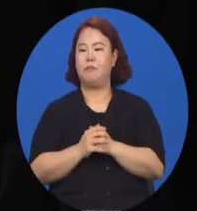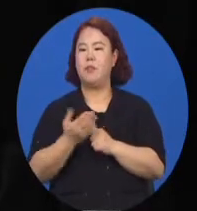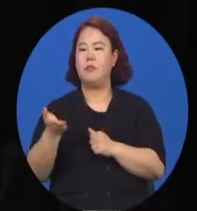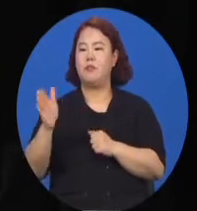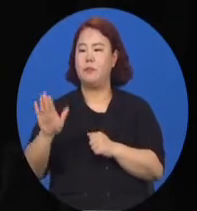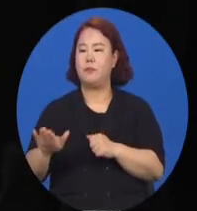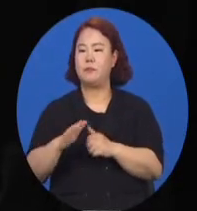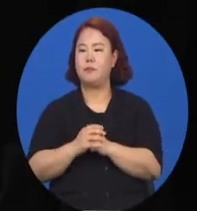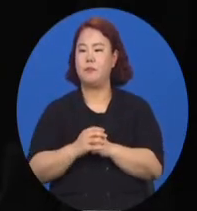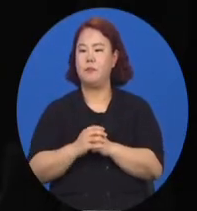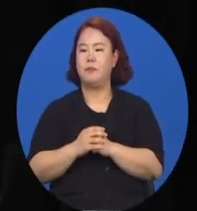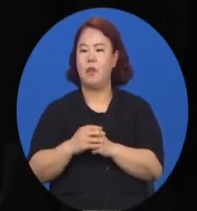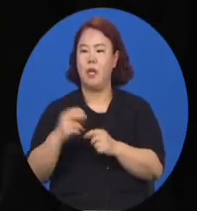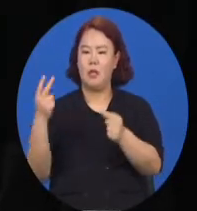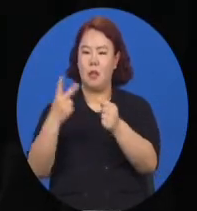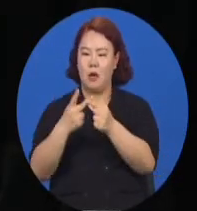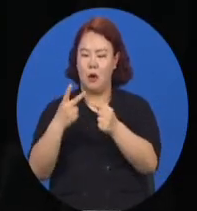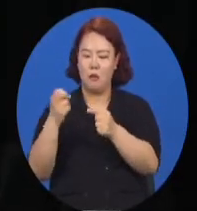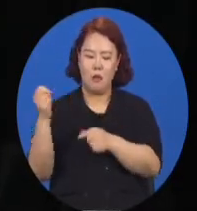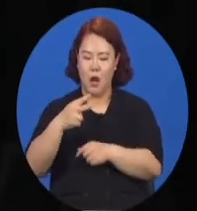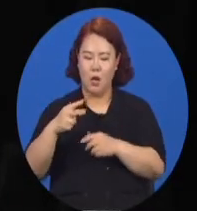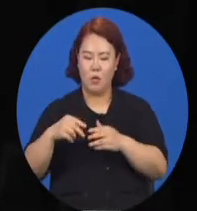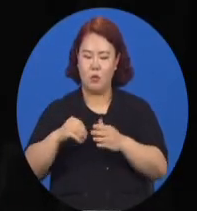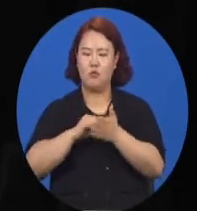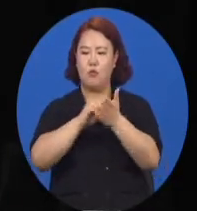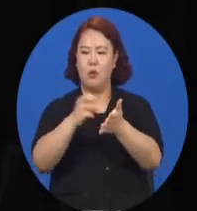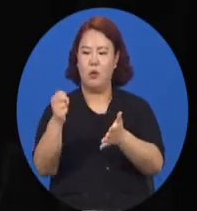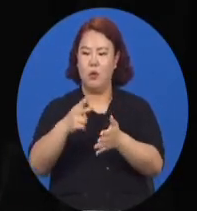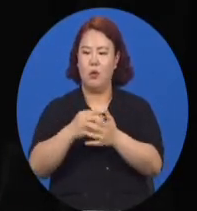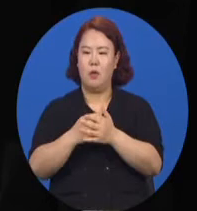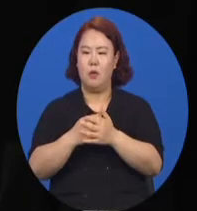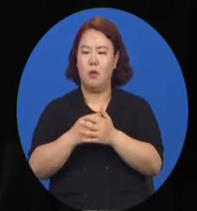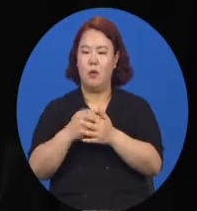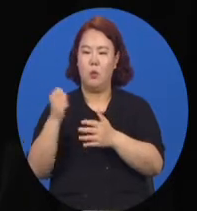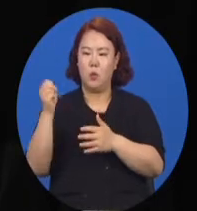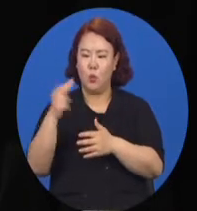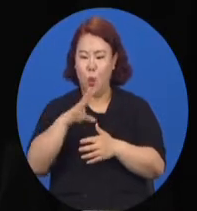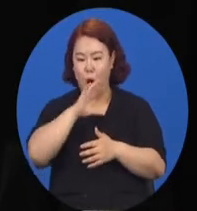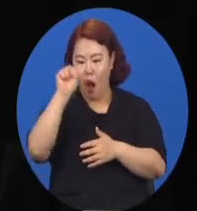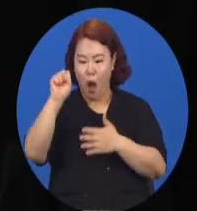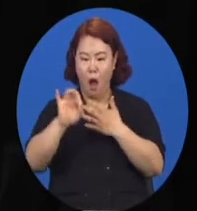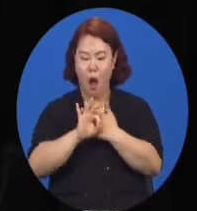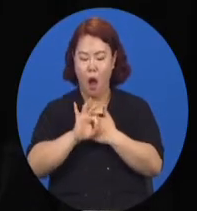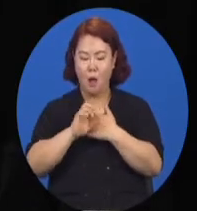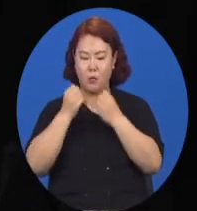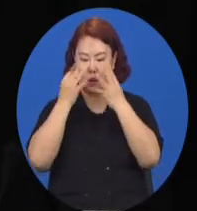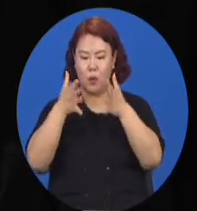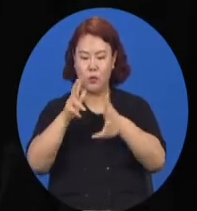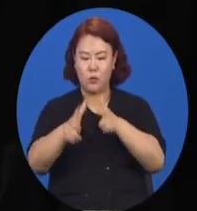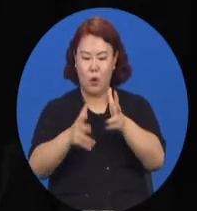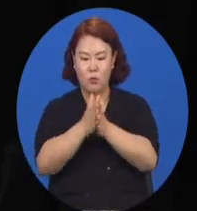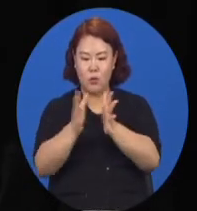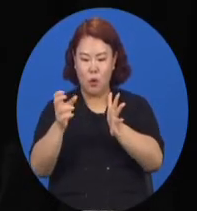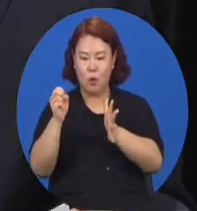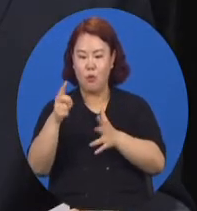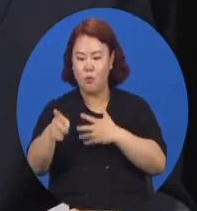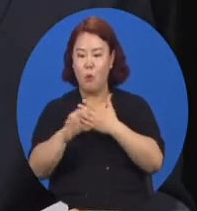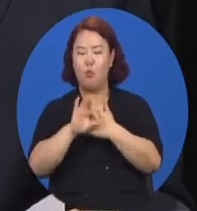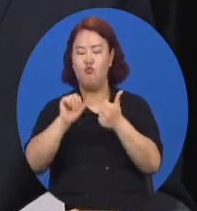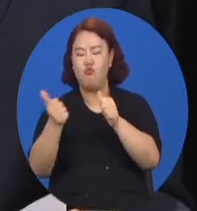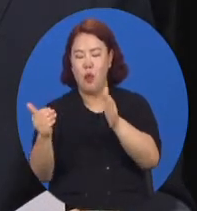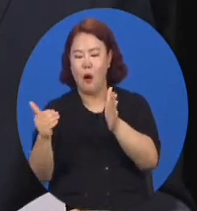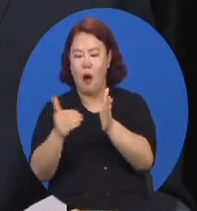그런데 재출마를 하셨습니다. 재선하면은 또 새로운 사업이 시작할 때고 그러다 보면 죽을 때까지 해도 뭐 무방한 거